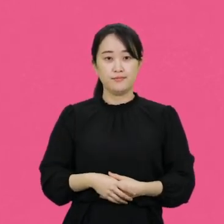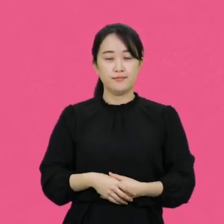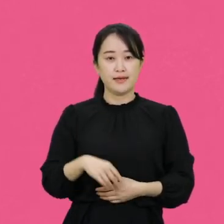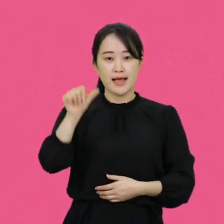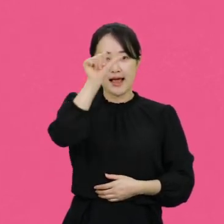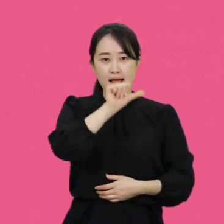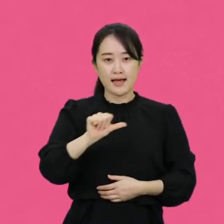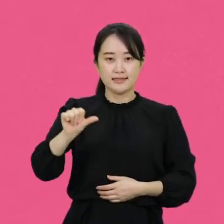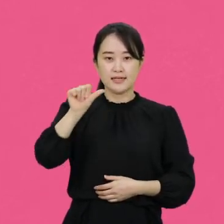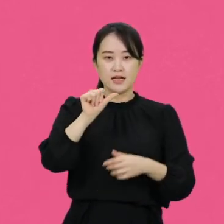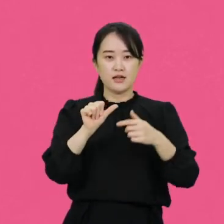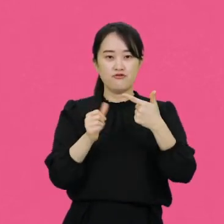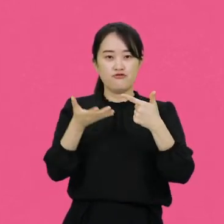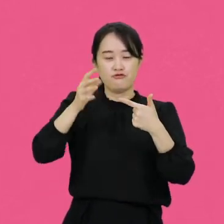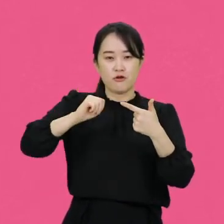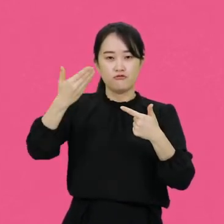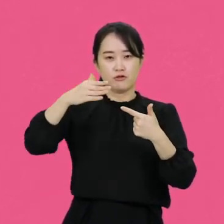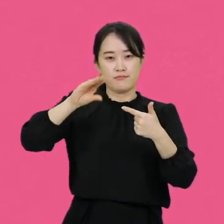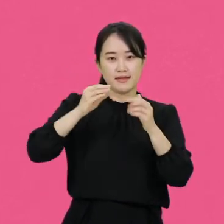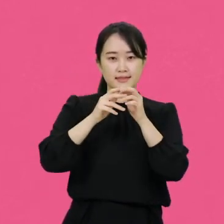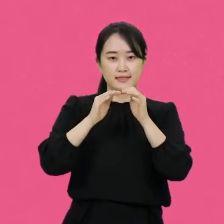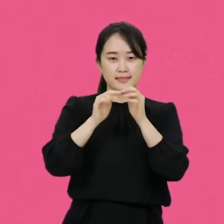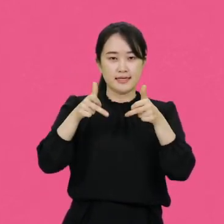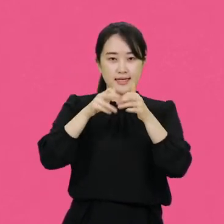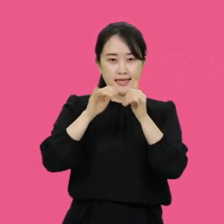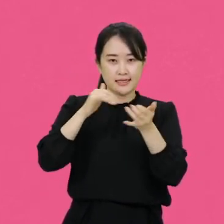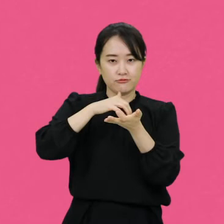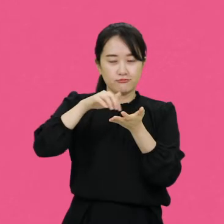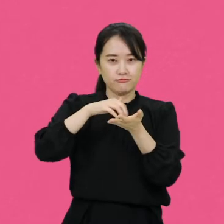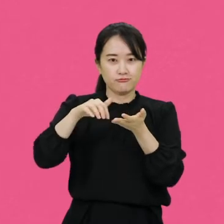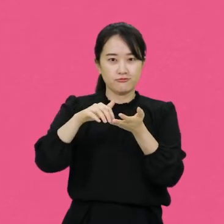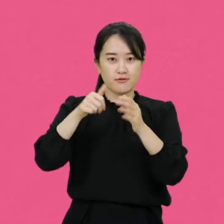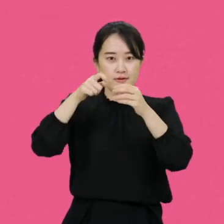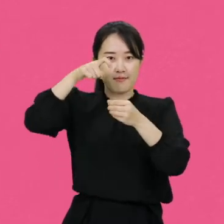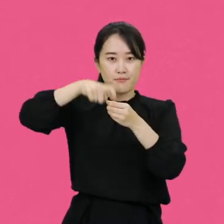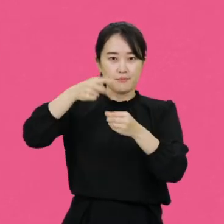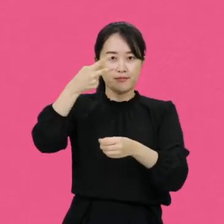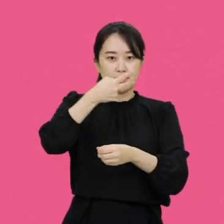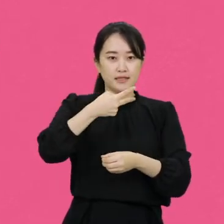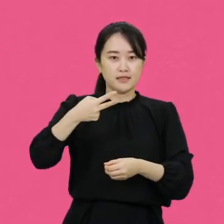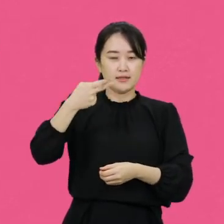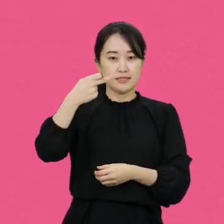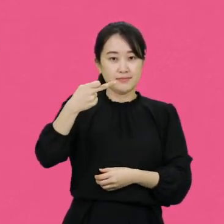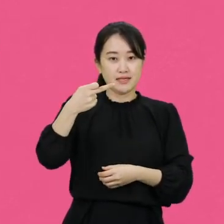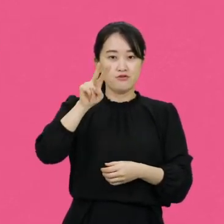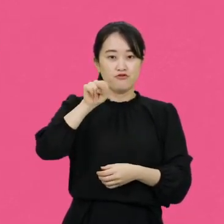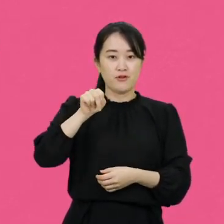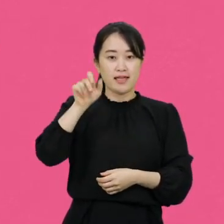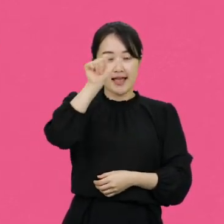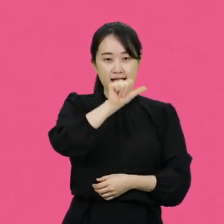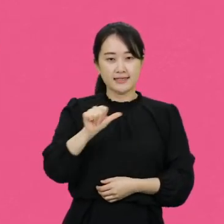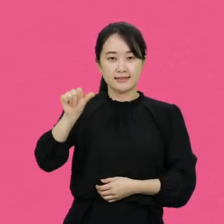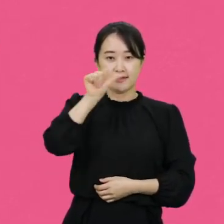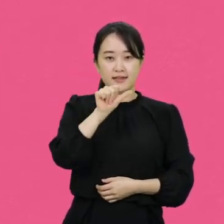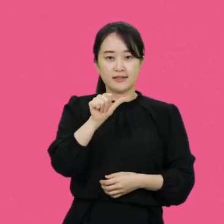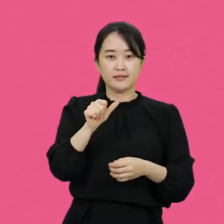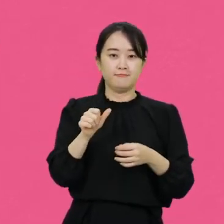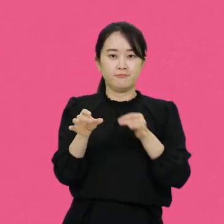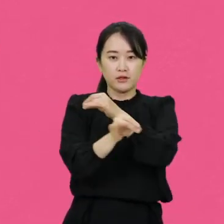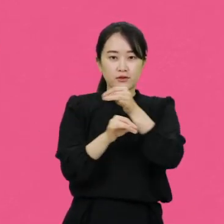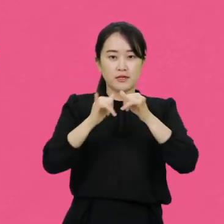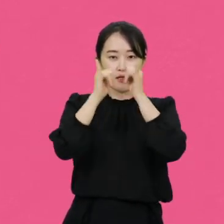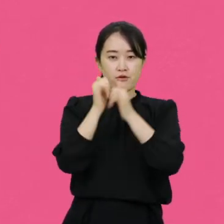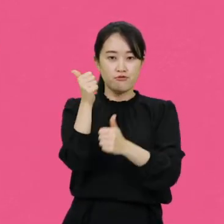지역 6억 9천만 장애인의 권리 실천을 목표로 2012년 유엔 아시아 태평양